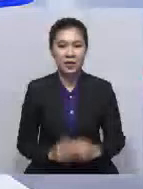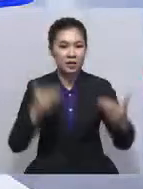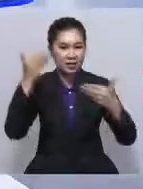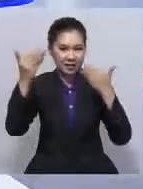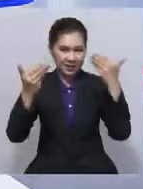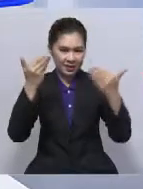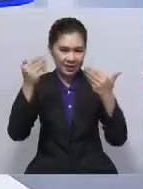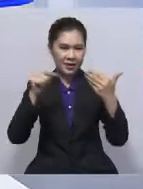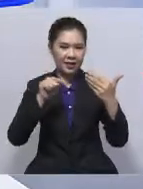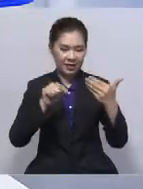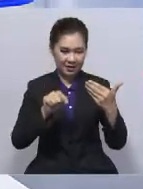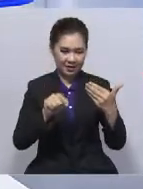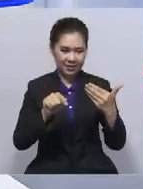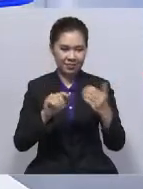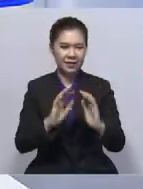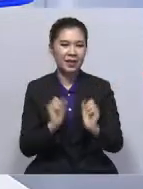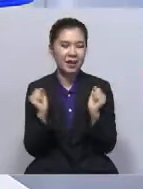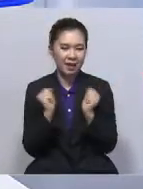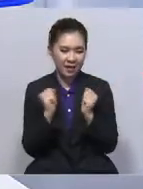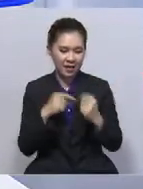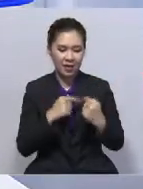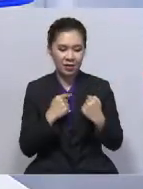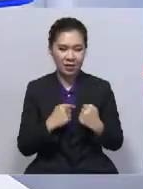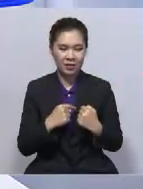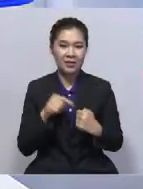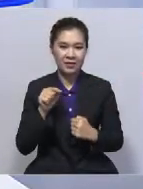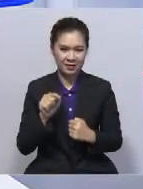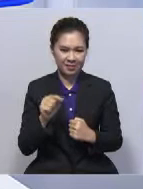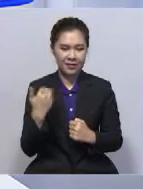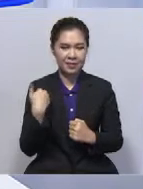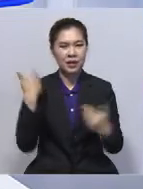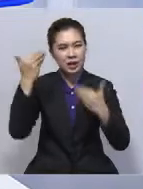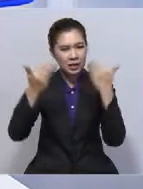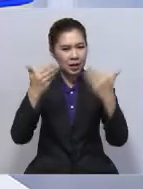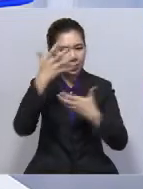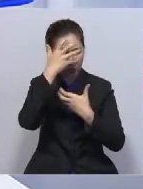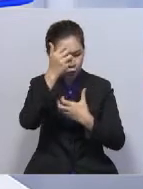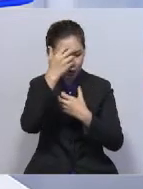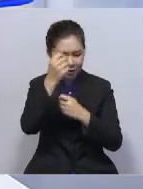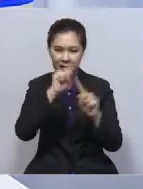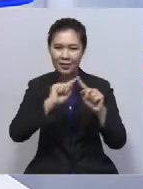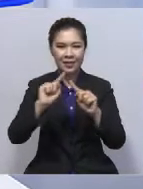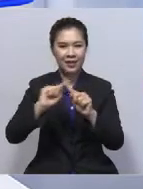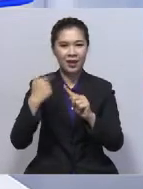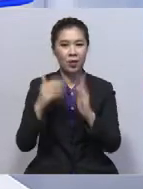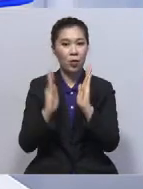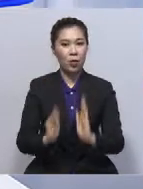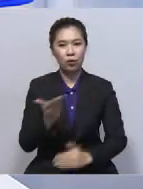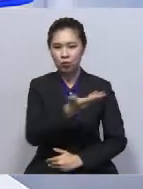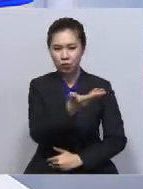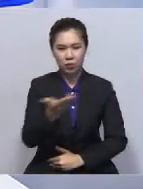สำหรับกิจกรรมในงานอุ่นไอรักคลายความหนาวนะพระราณพระราชวังดุสิตนะครับก็มีกิจกรรมที่น่าสนใจมากมายนะครับที่คนรุ่น